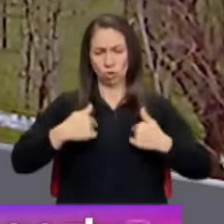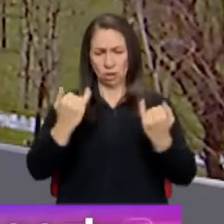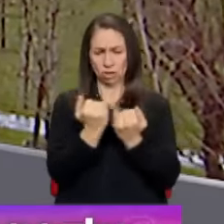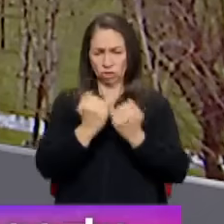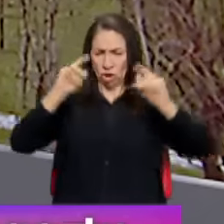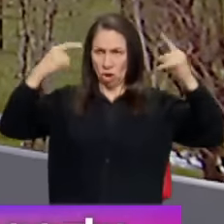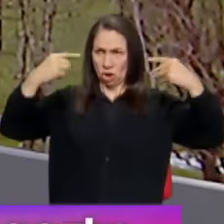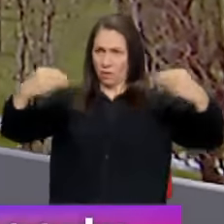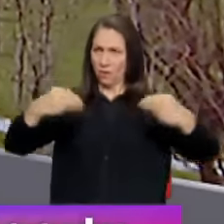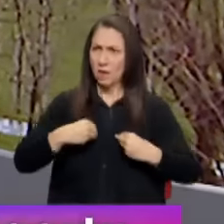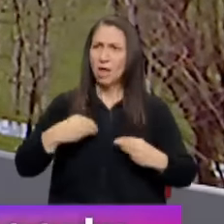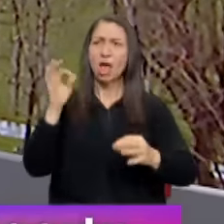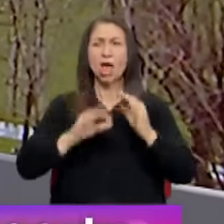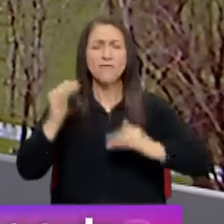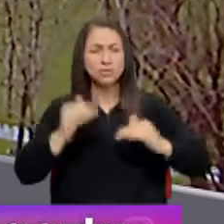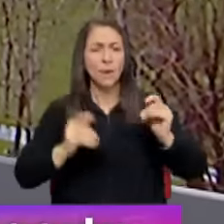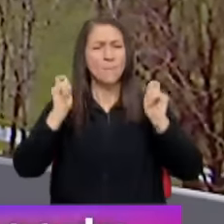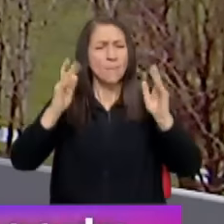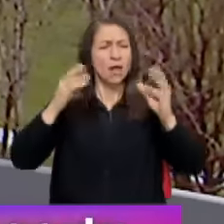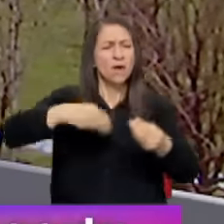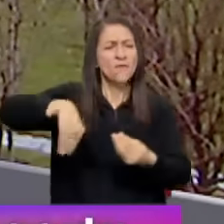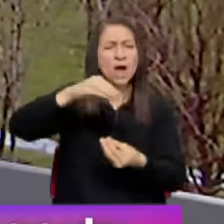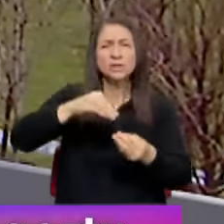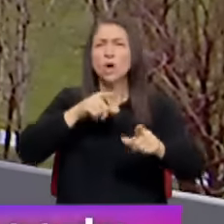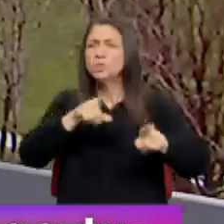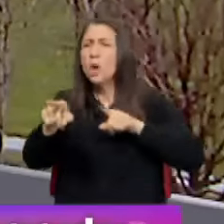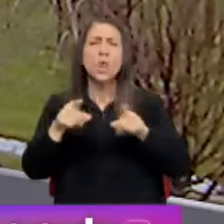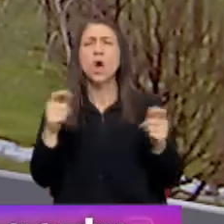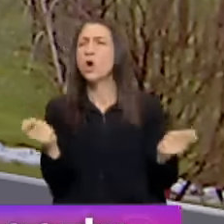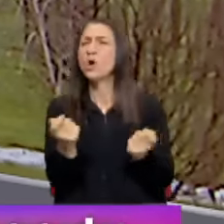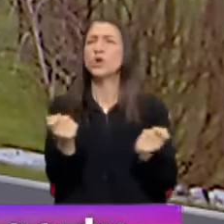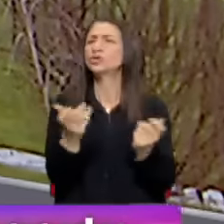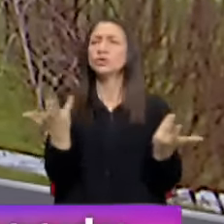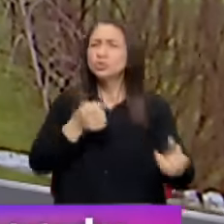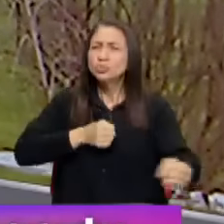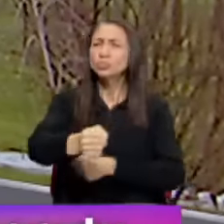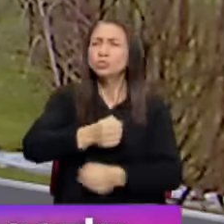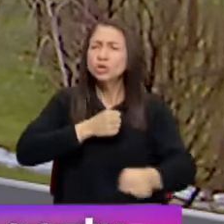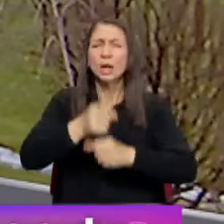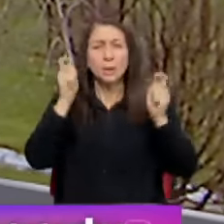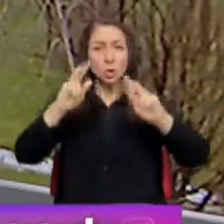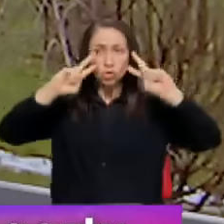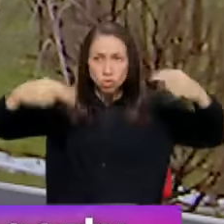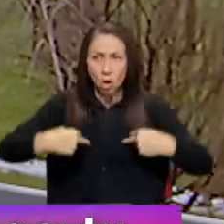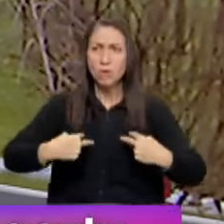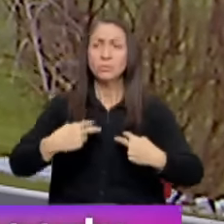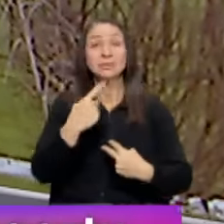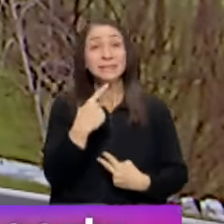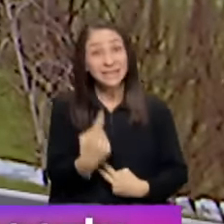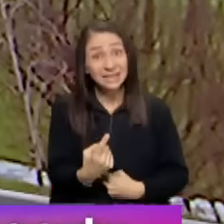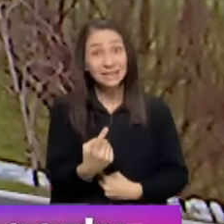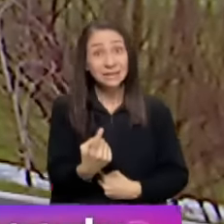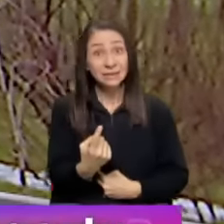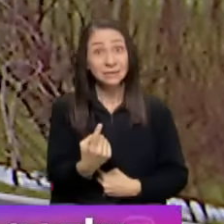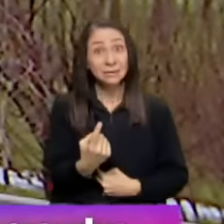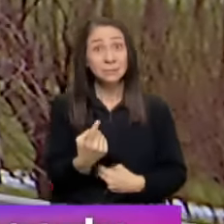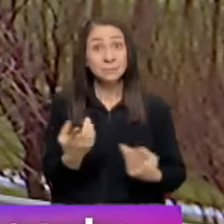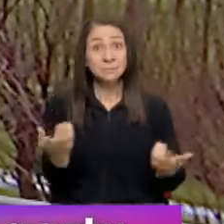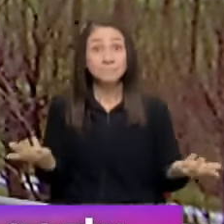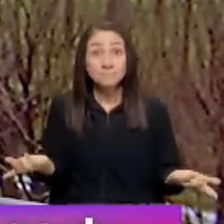yetkiyi verin, enflasyonla, pahalılıkla, faizle, onunla bununla şunla nasıl mücadele edilirmiş görün, göreceksiniz